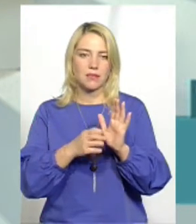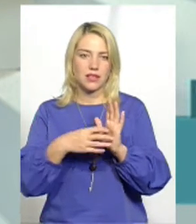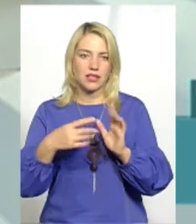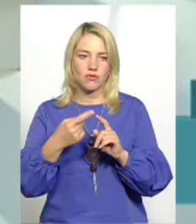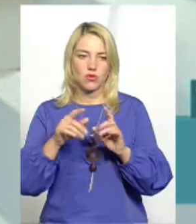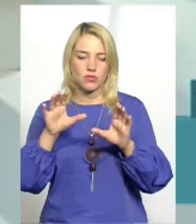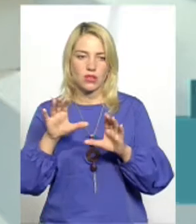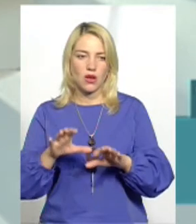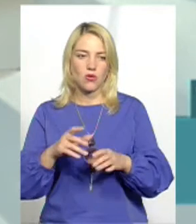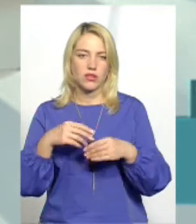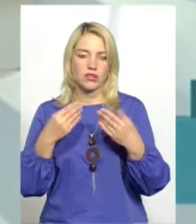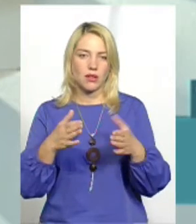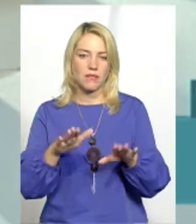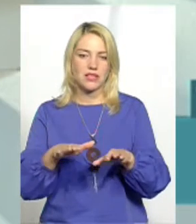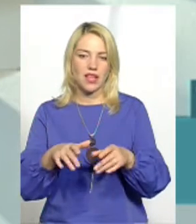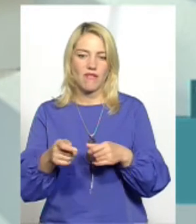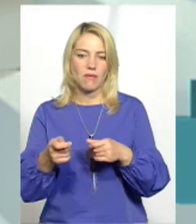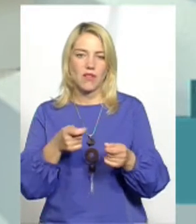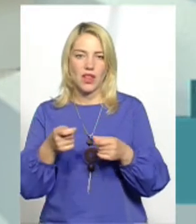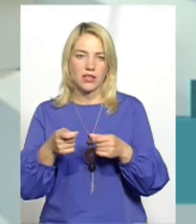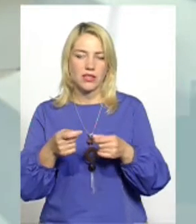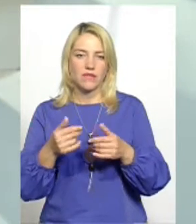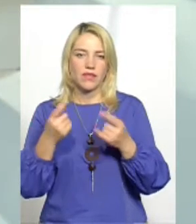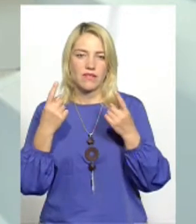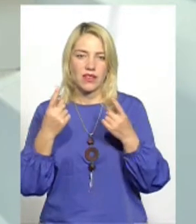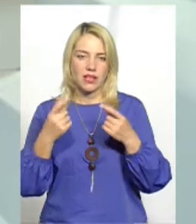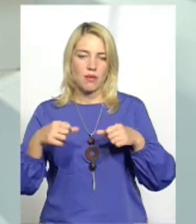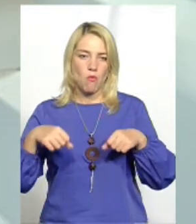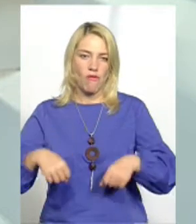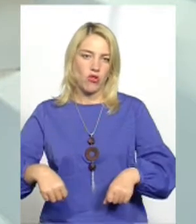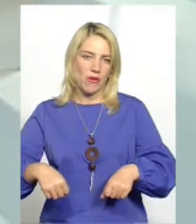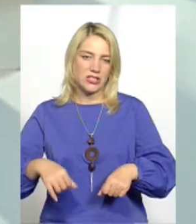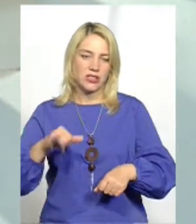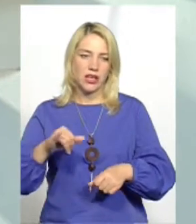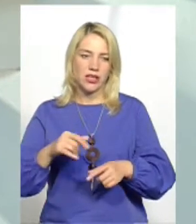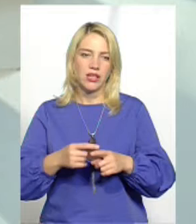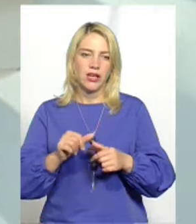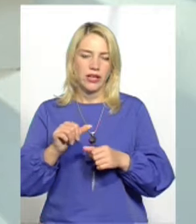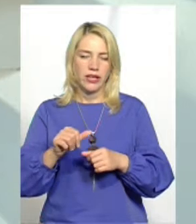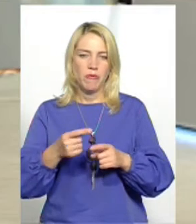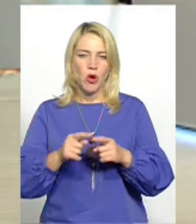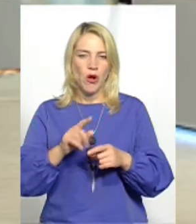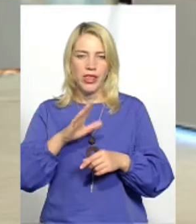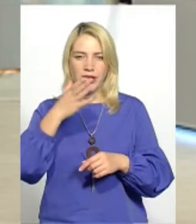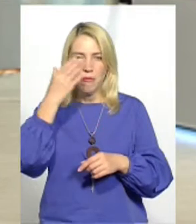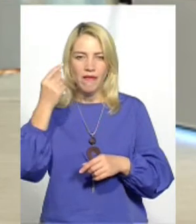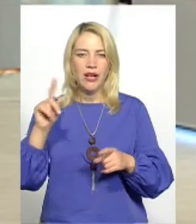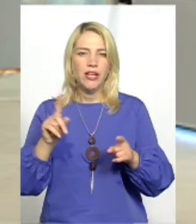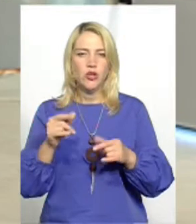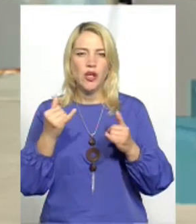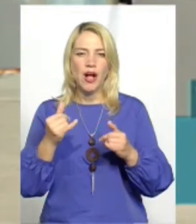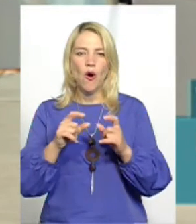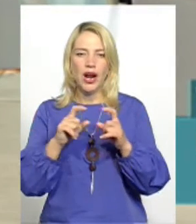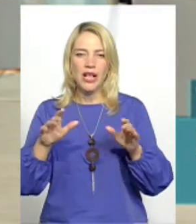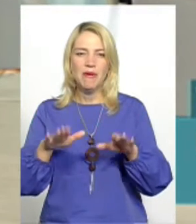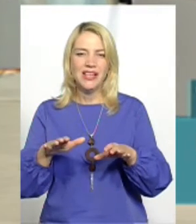законі, вона дає місцевим органам влади дуже великі повноваження. Крім того, давайте не будемо забувати, що сьогодні органи